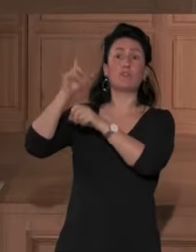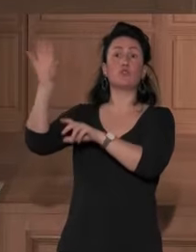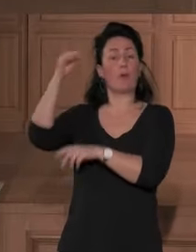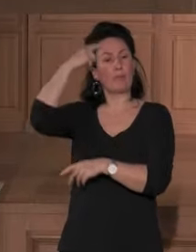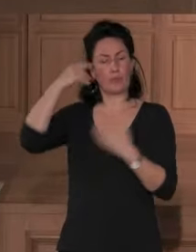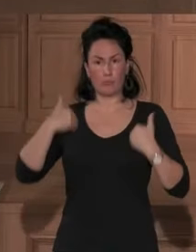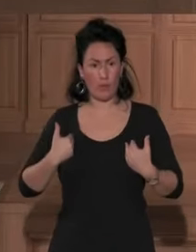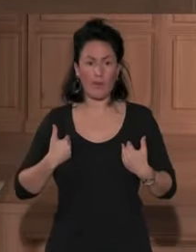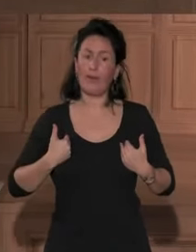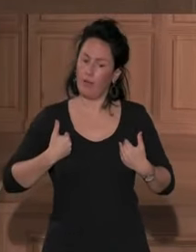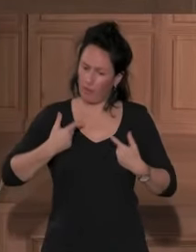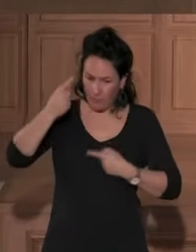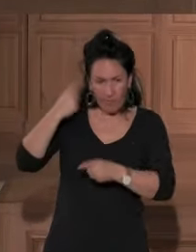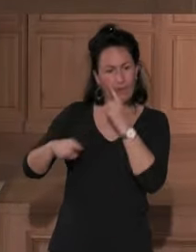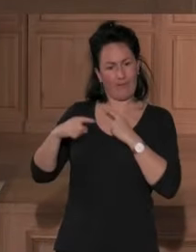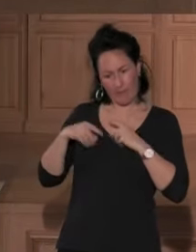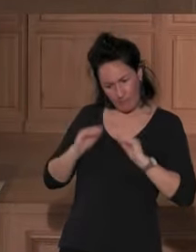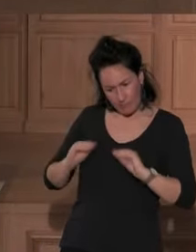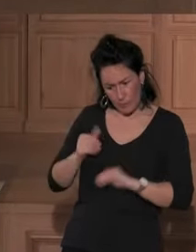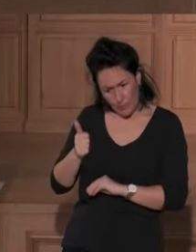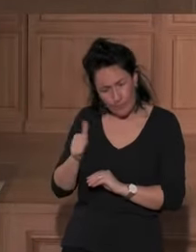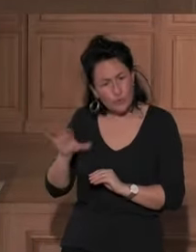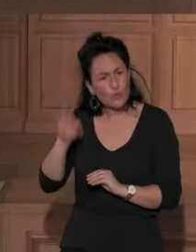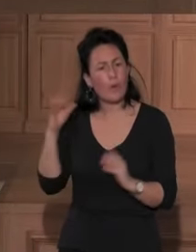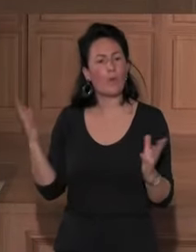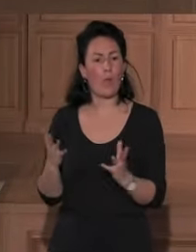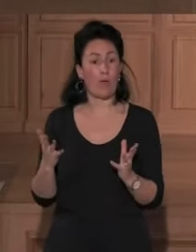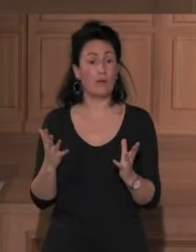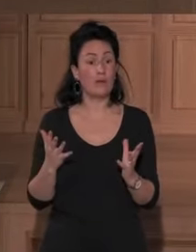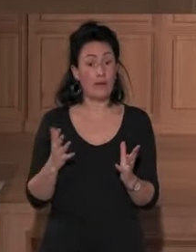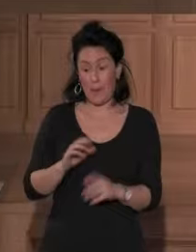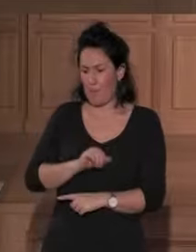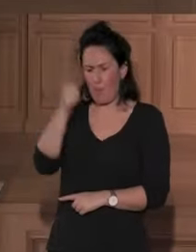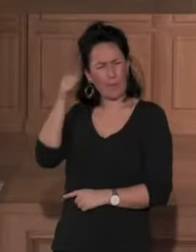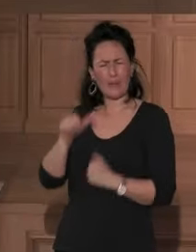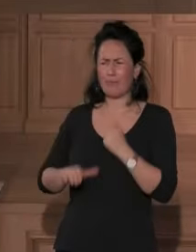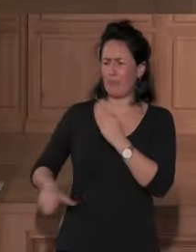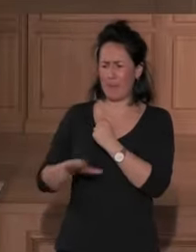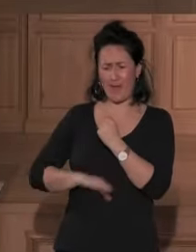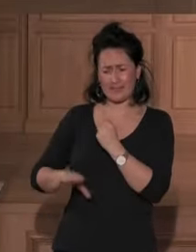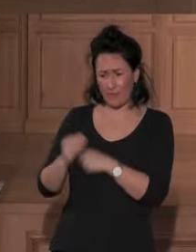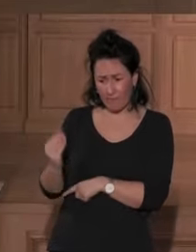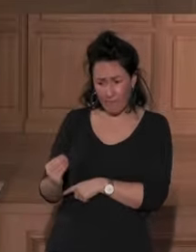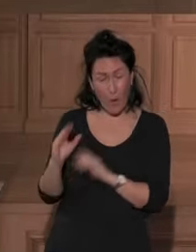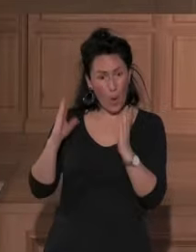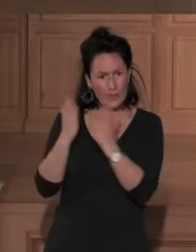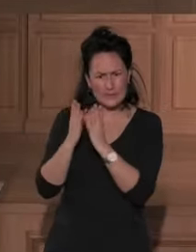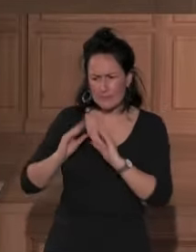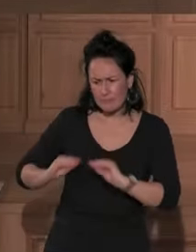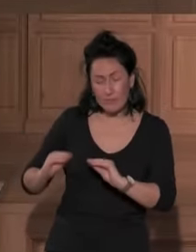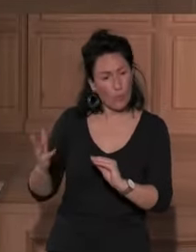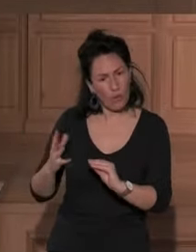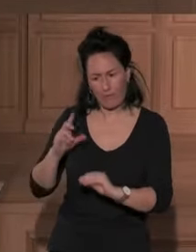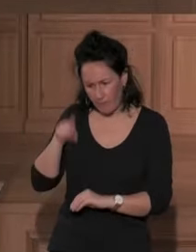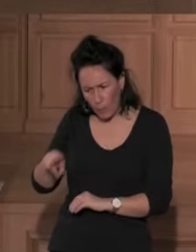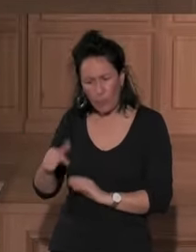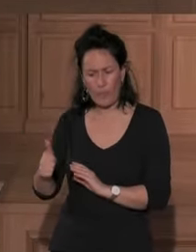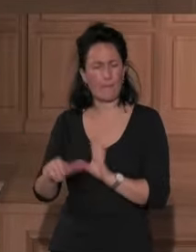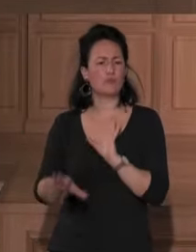apprend, la première chose qu'on apprend, de toute façon, un enfant autiste, je vais vous dire la vérité, c'est à faire des choix. Mmh. Parce que, imaginez que